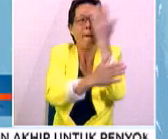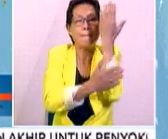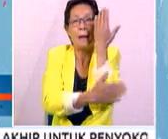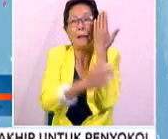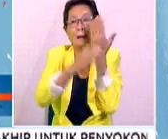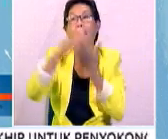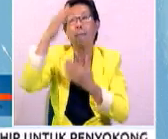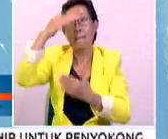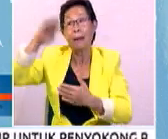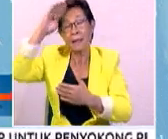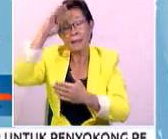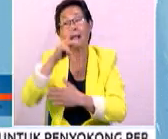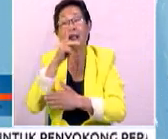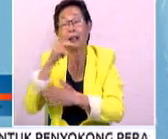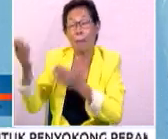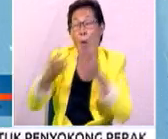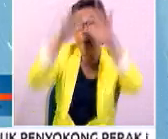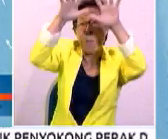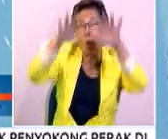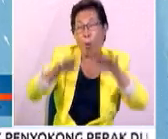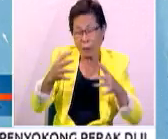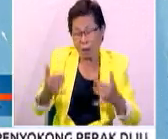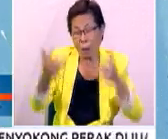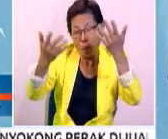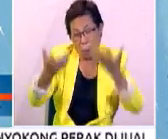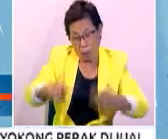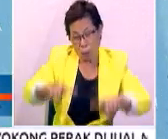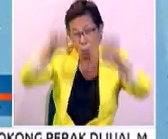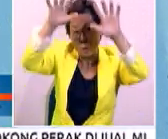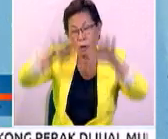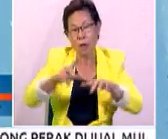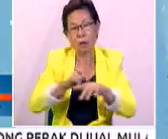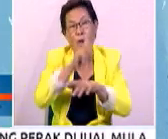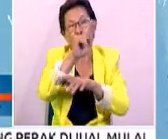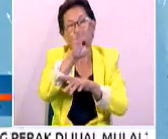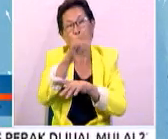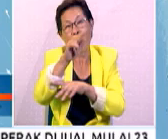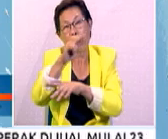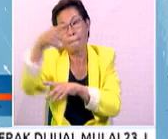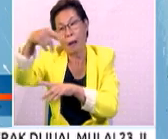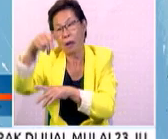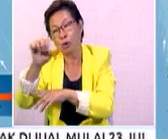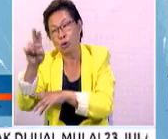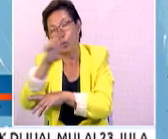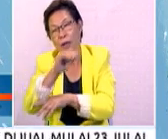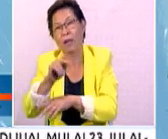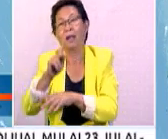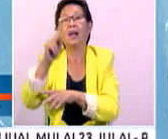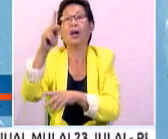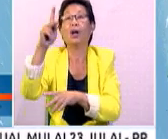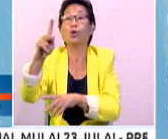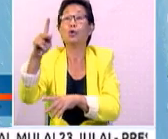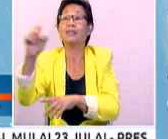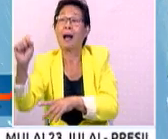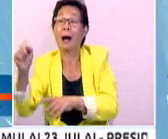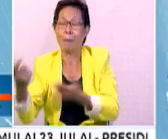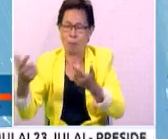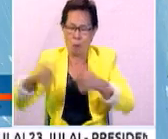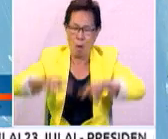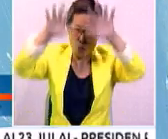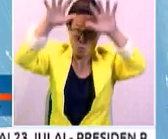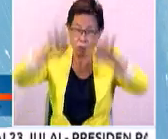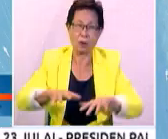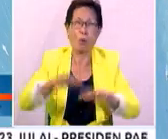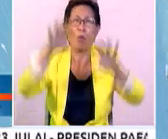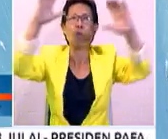juga Kedah, membawa hujan lebat ketika ini sedang berlaku di daerah Kubang Pasu dan juga Kota Star. Dengan pergerakan kelompok